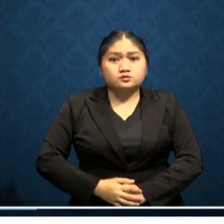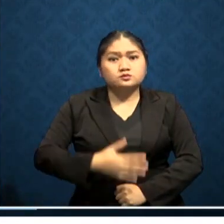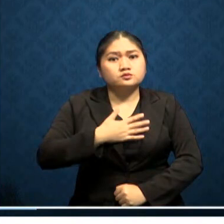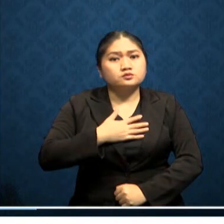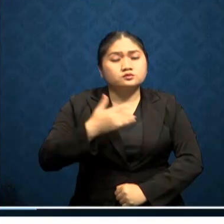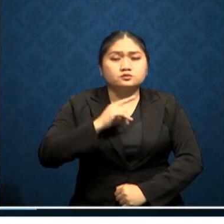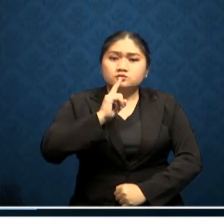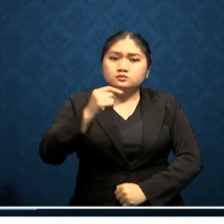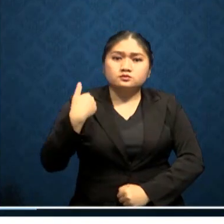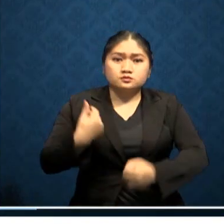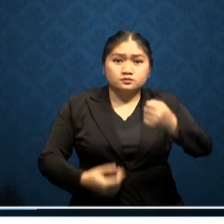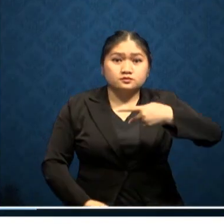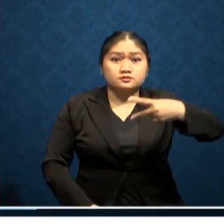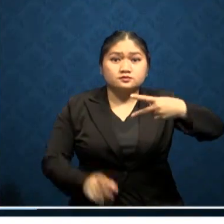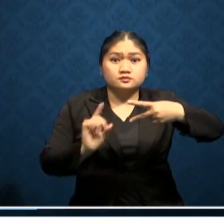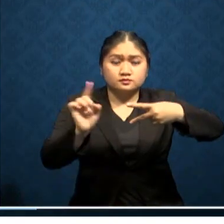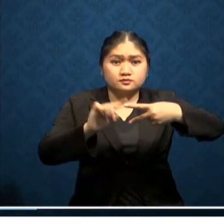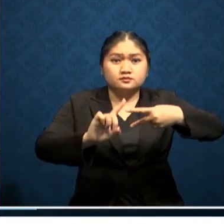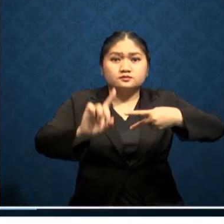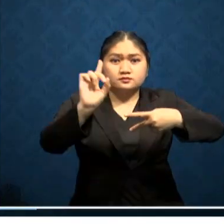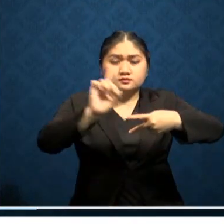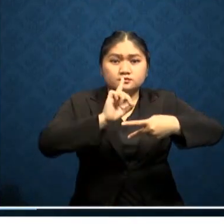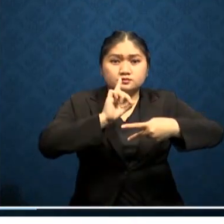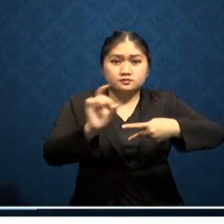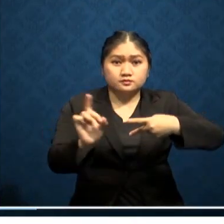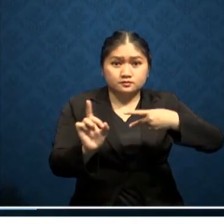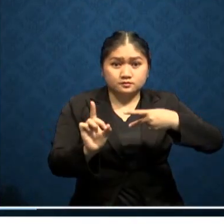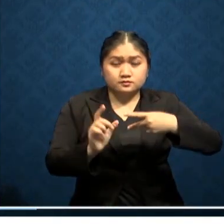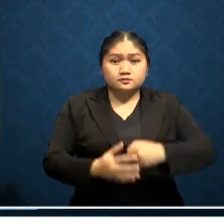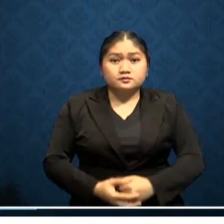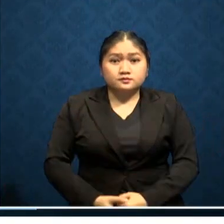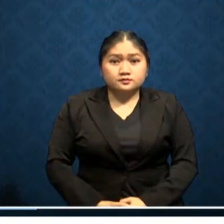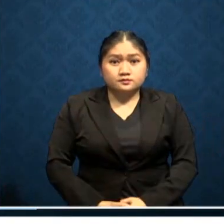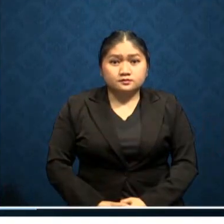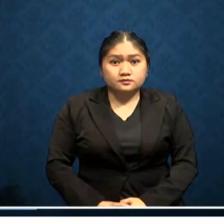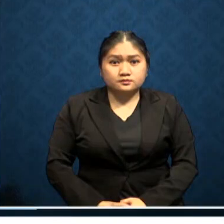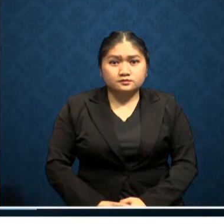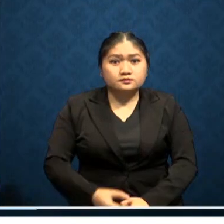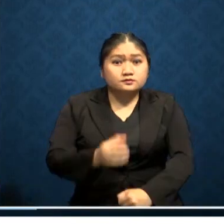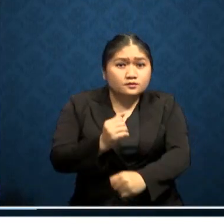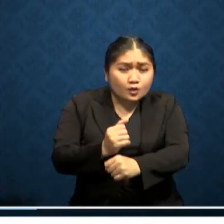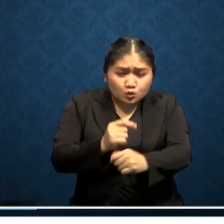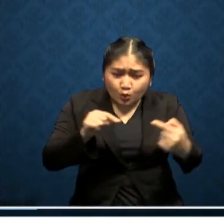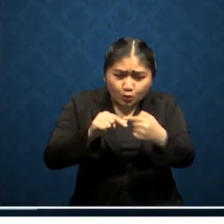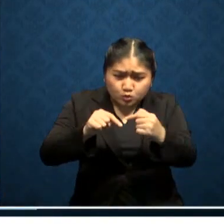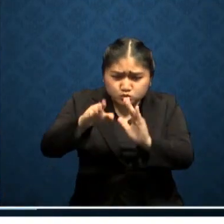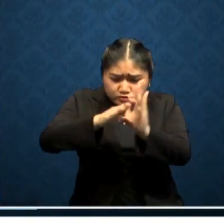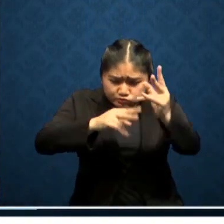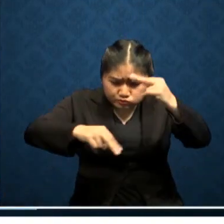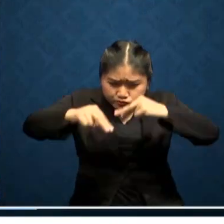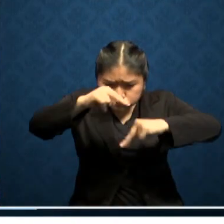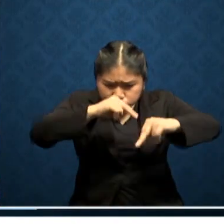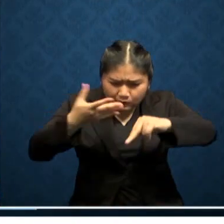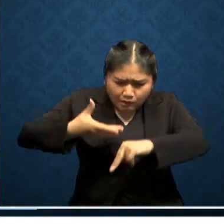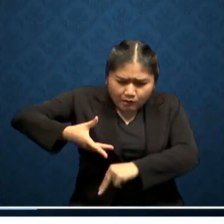ครับใน 2ประเด็นนะครับในประเด็นแรกคือถามว่าเอ่อได้ทำการตรวจสำนวนคดีว่ามันมีความล่า